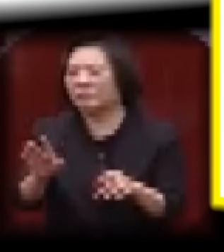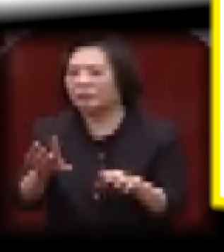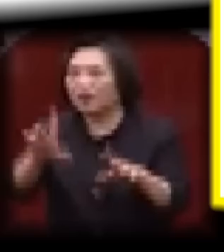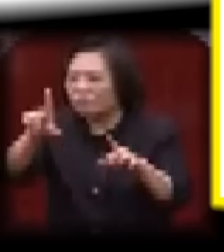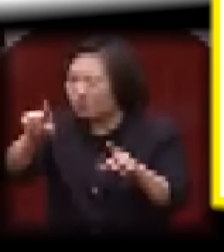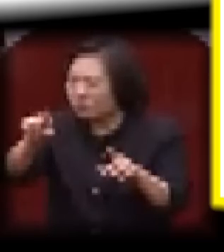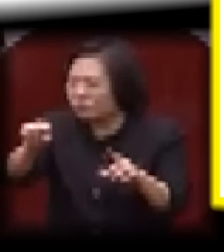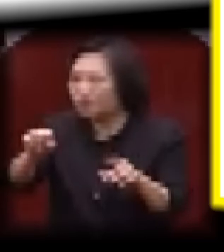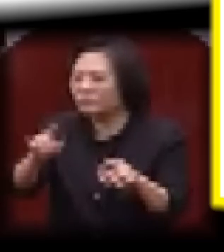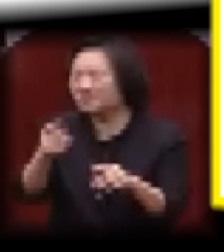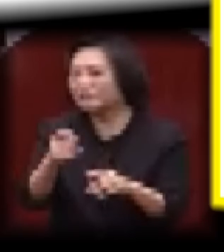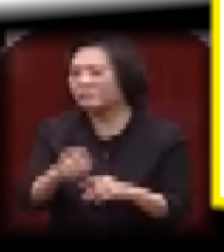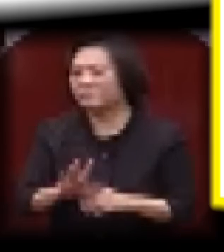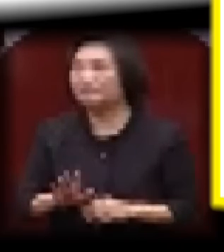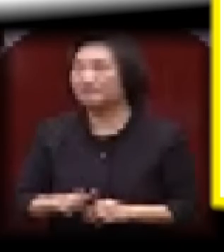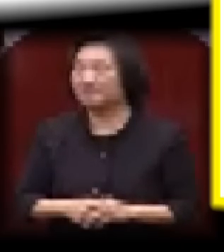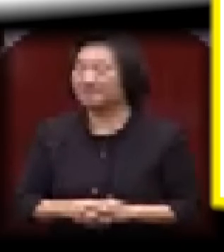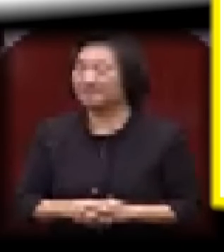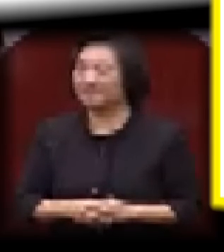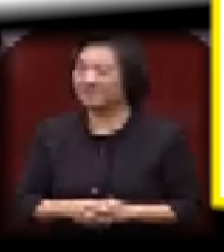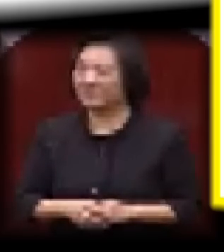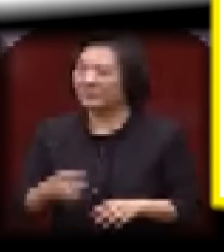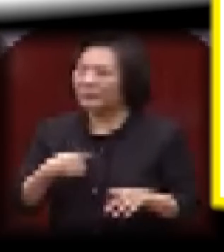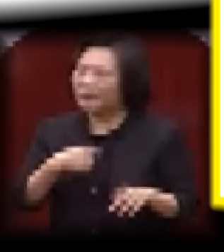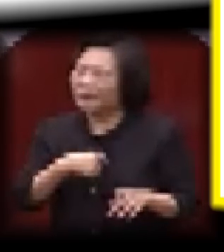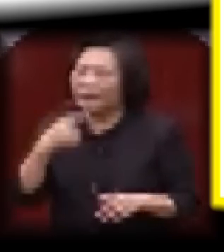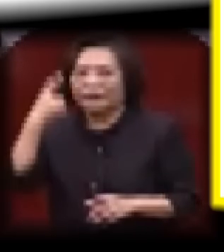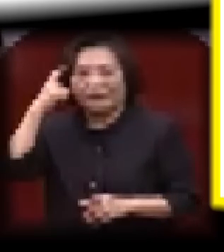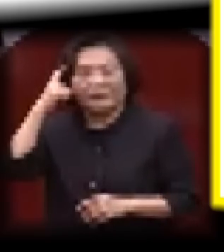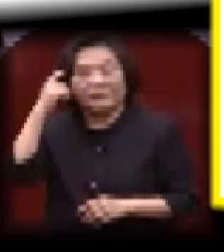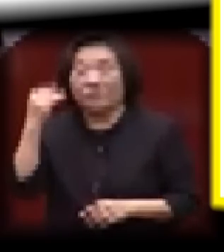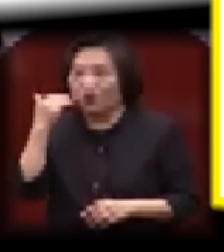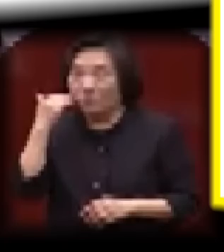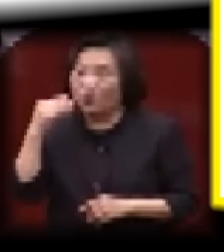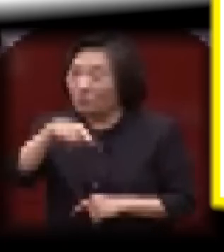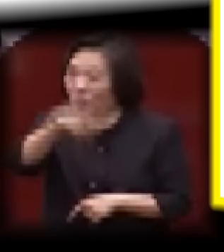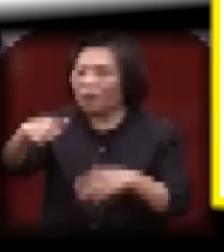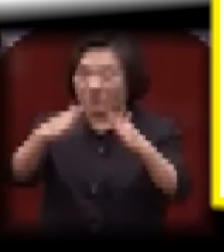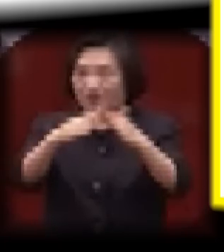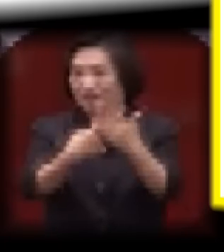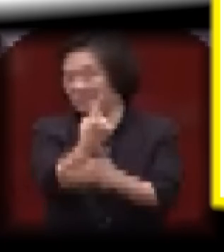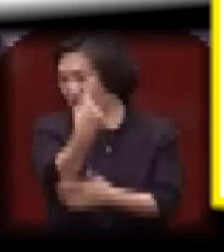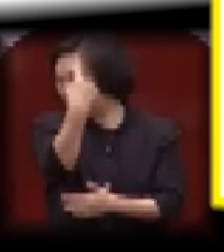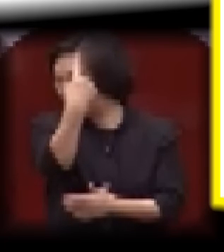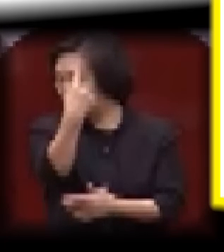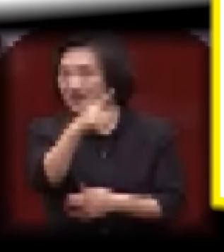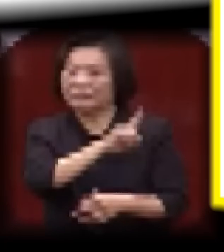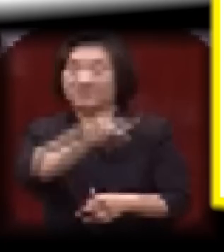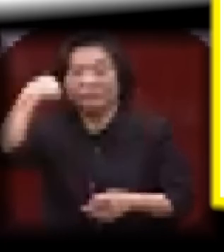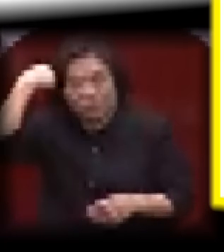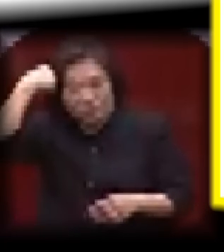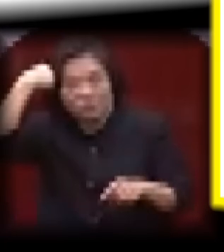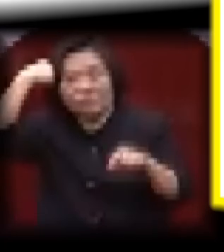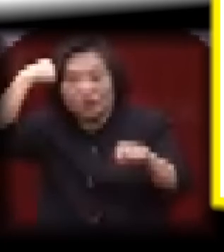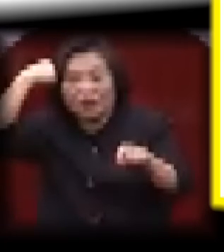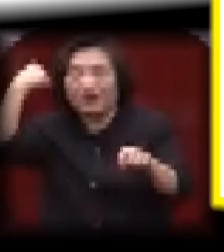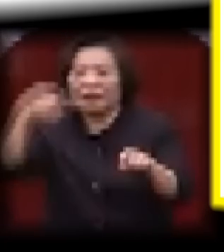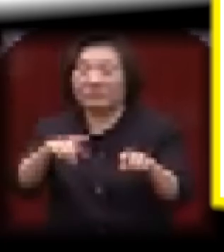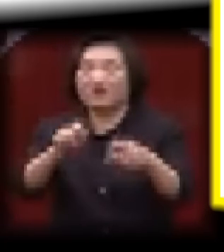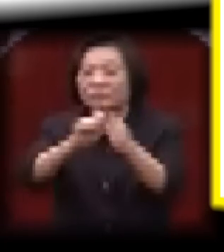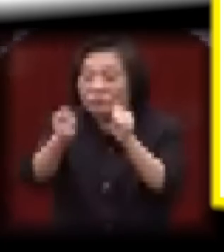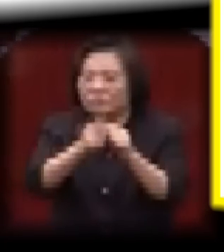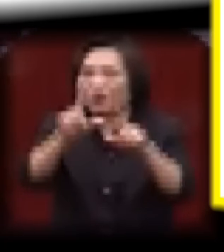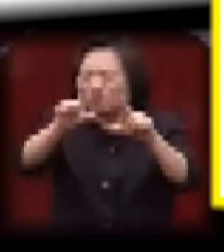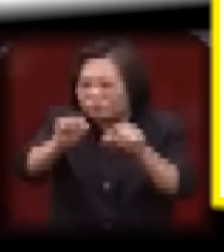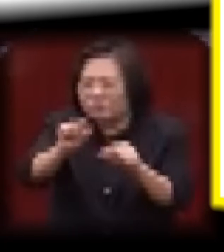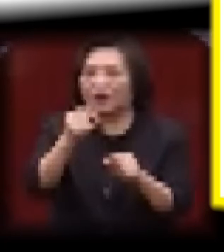降了 0.2%， 你知道吗？我的主张呢，如果你只有一栋房子，而且是自己住的，我们主张税率应该可以降